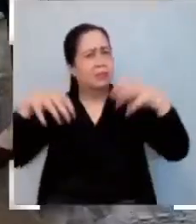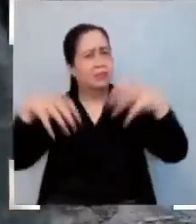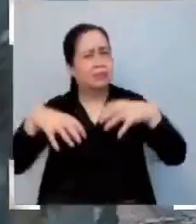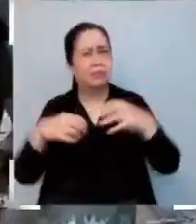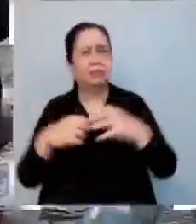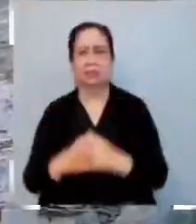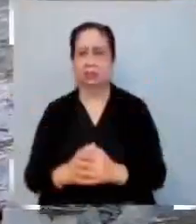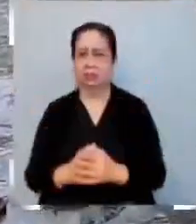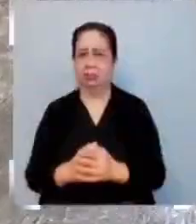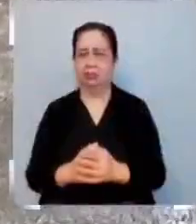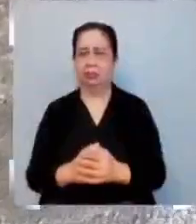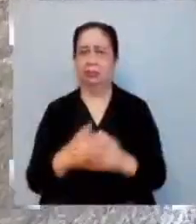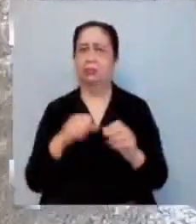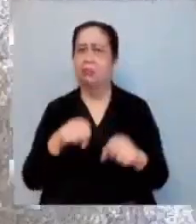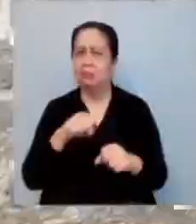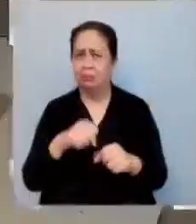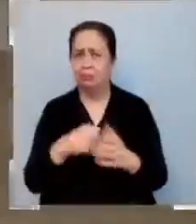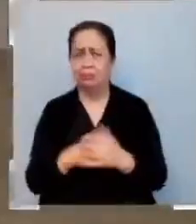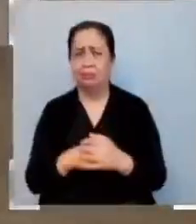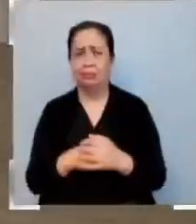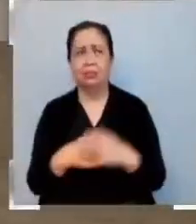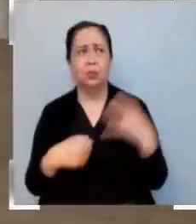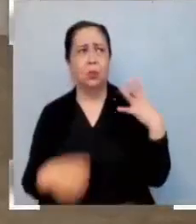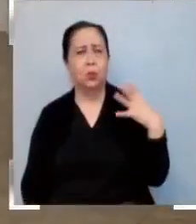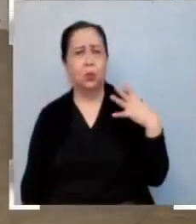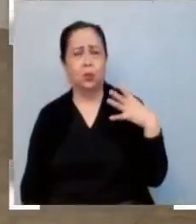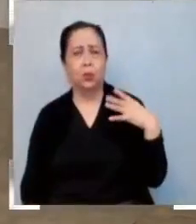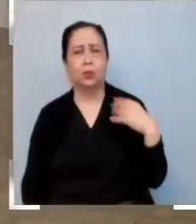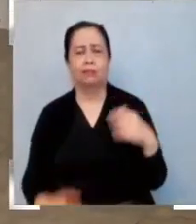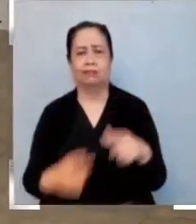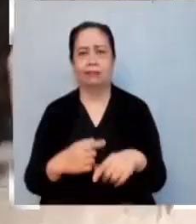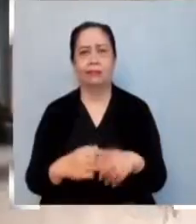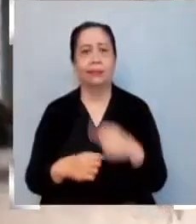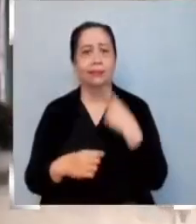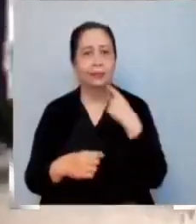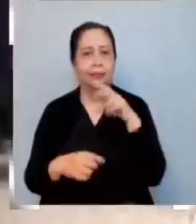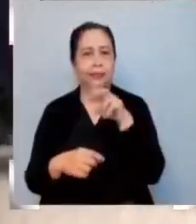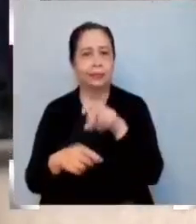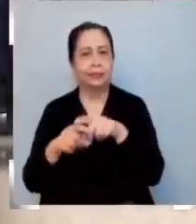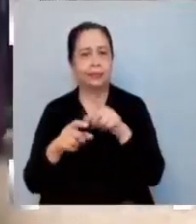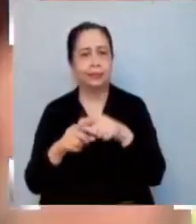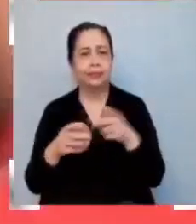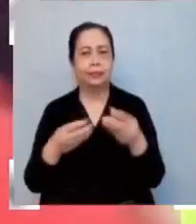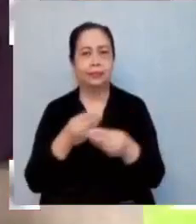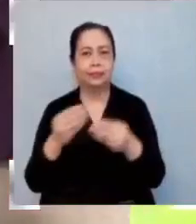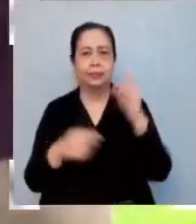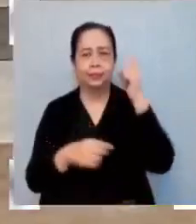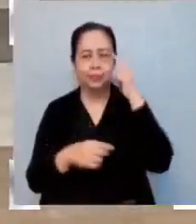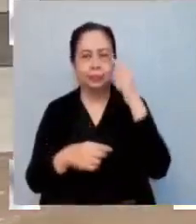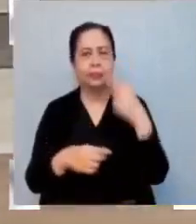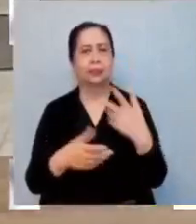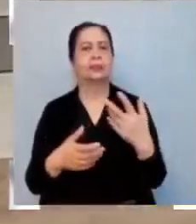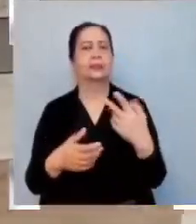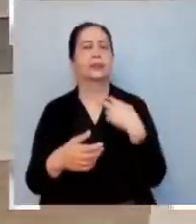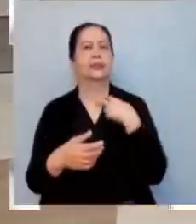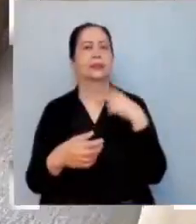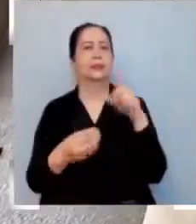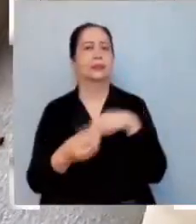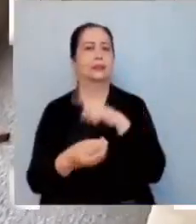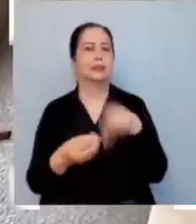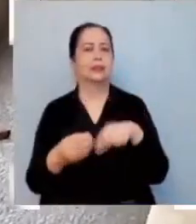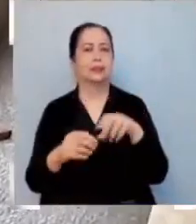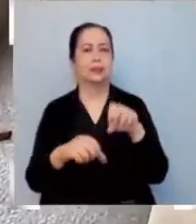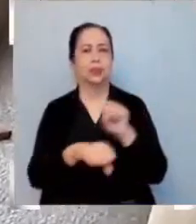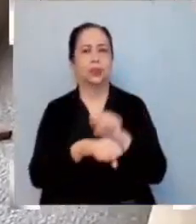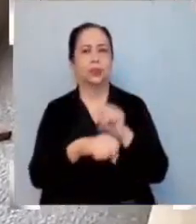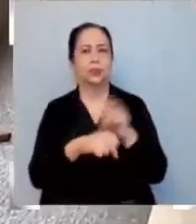Oo! Opo, hintay ko na lang. May inabutan rin sa kanilang mga transaksyon sa gobyerno ng kanselasyon ng pasok sa government